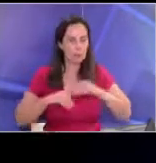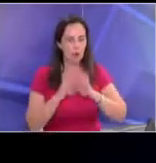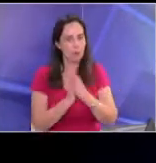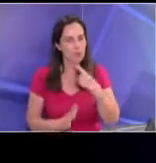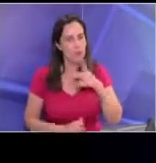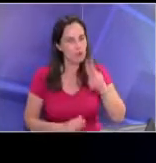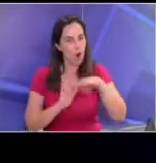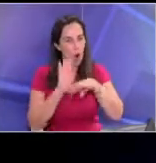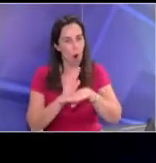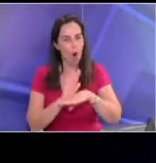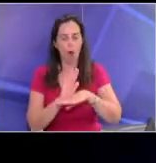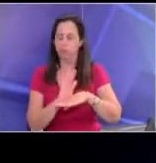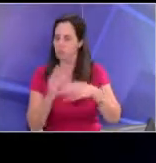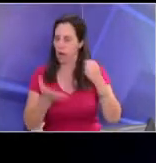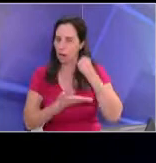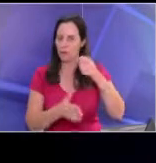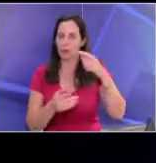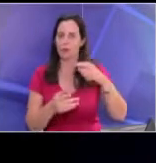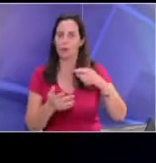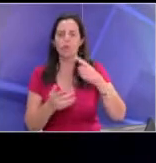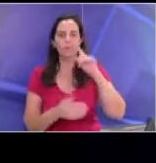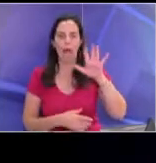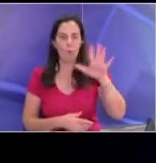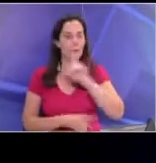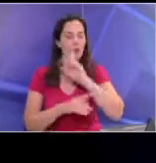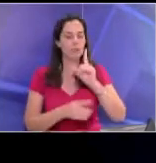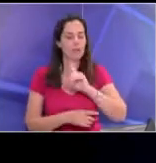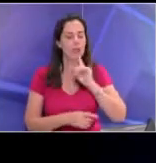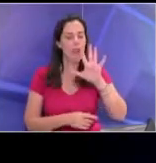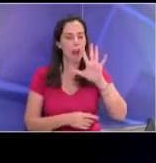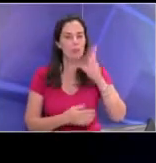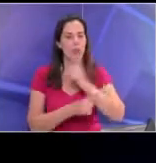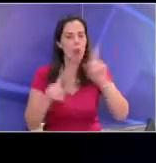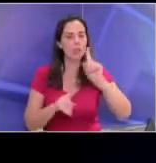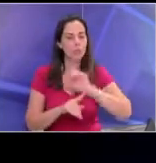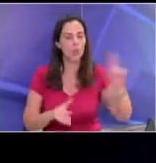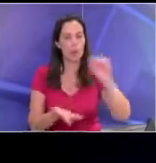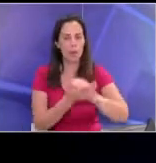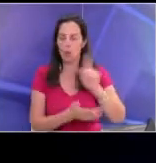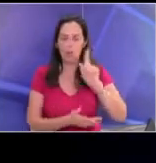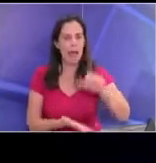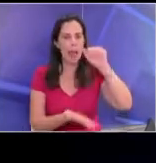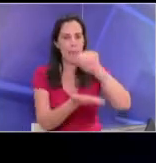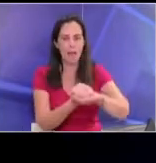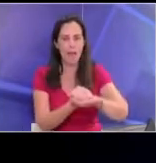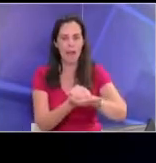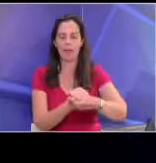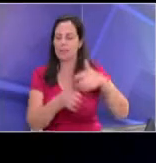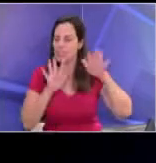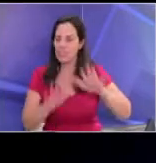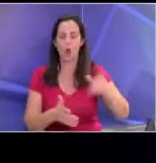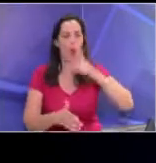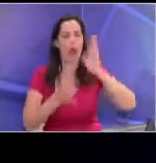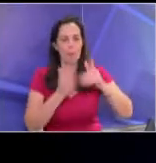שהם אומרים. יש את חוק יסודות התקציב, הוא קובע 5 לאווים שאומר מה אסור לממן. חיים זה בסדר, לא צריך לממן קריאה לגזענות,